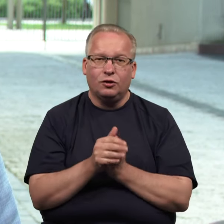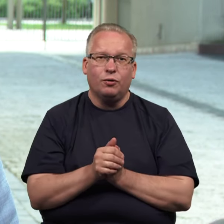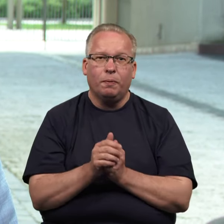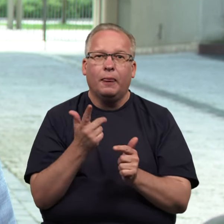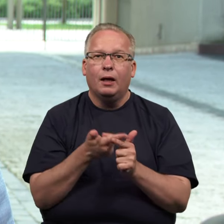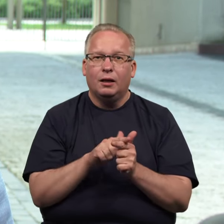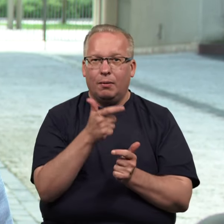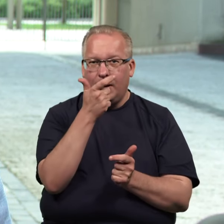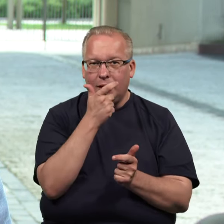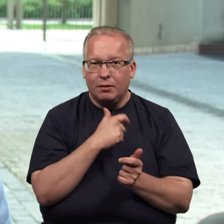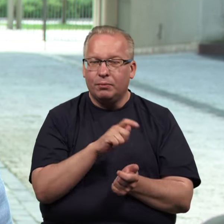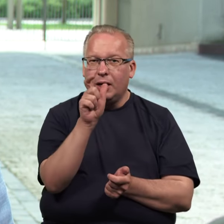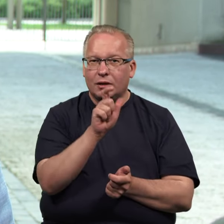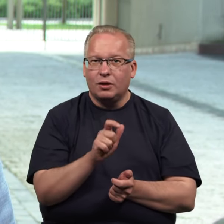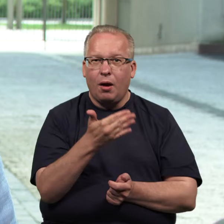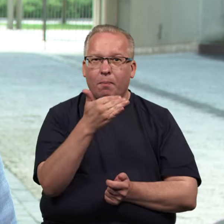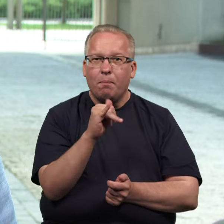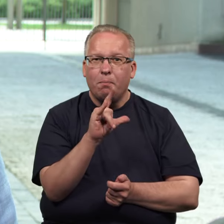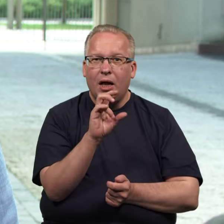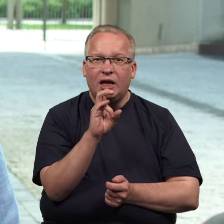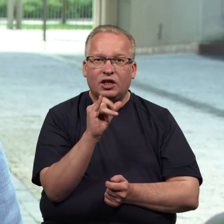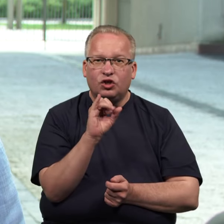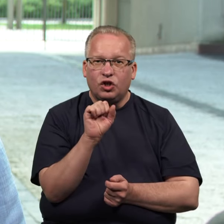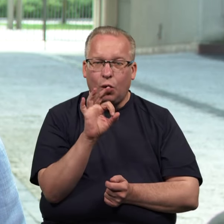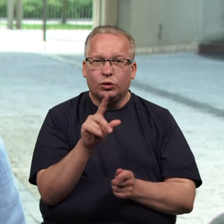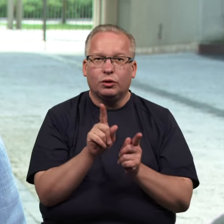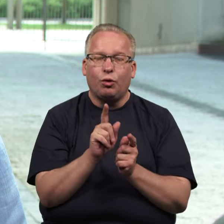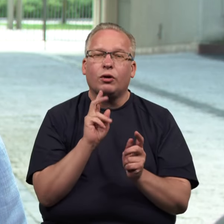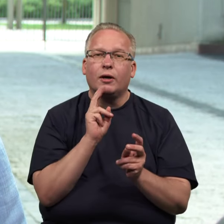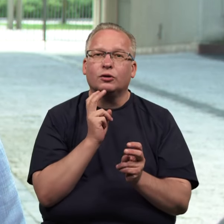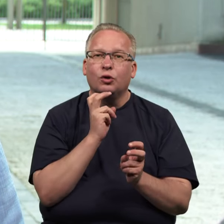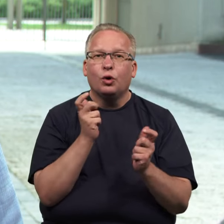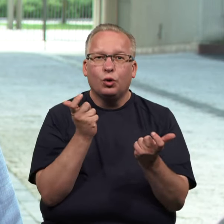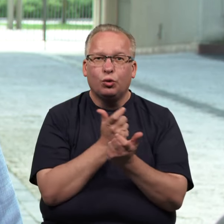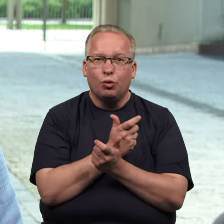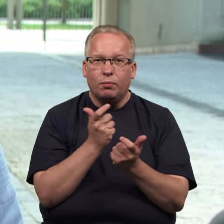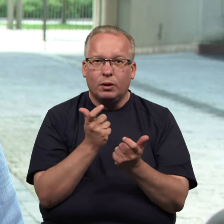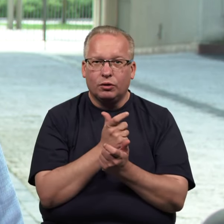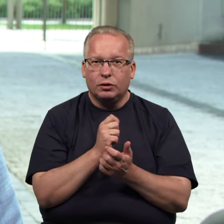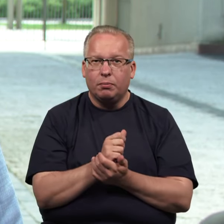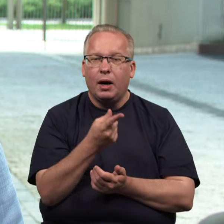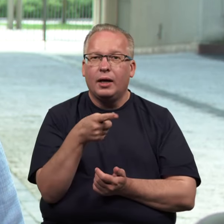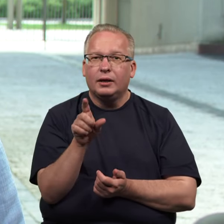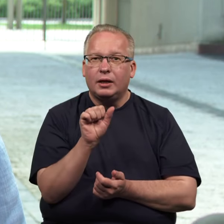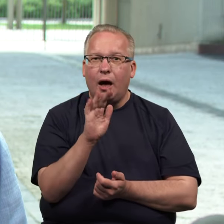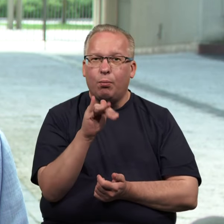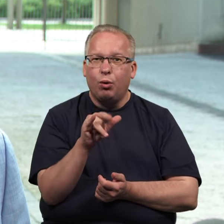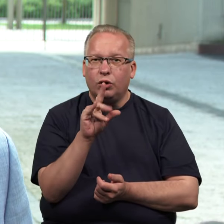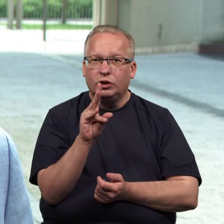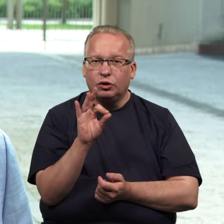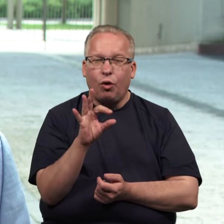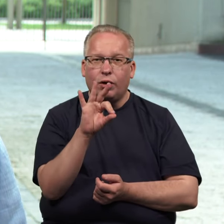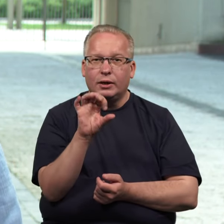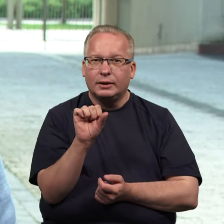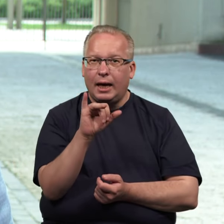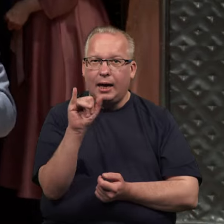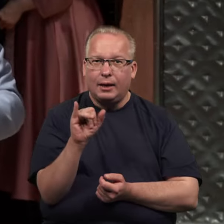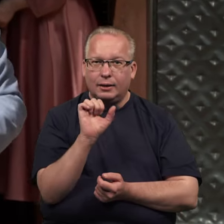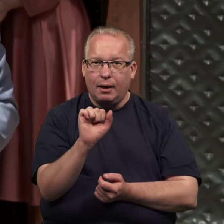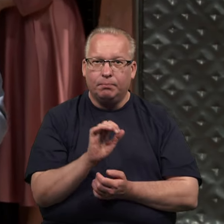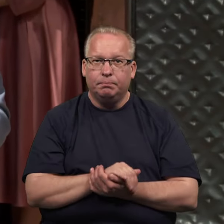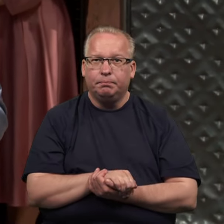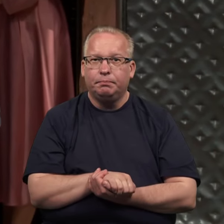labai rimtas eilės Leono Milčiaus, ir tokias humoristinės Alekso Dabulskio ir Kazio Sajos.